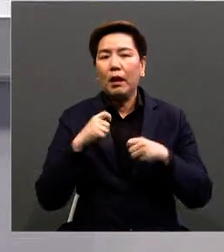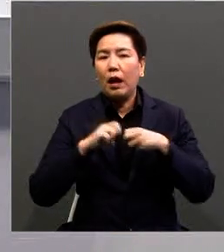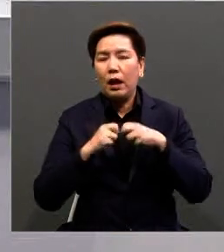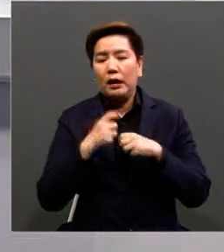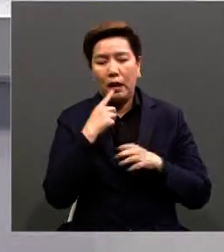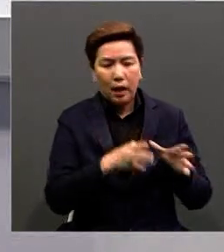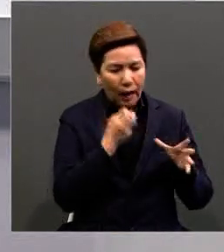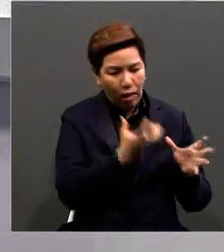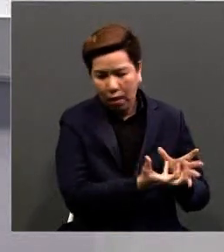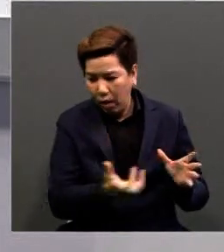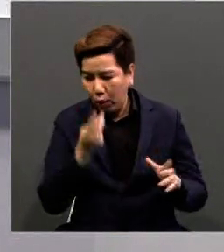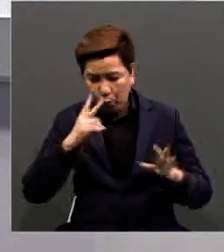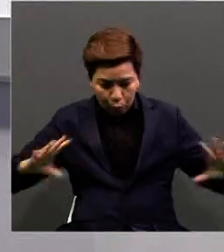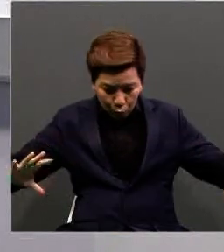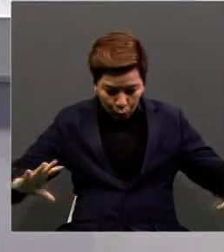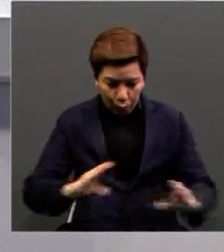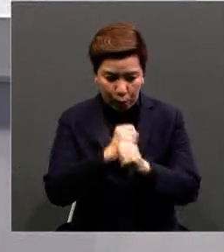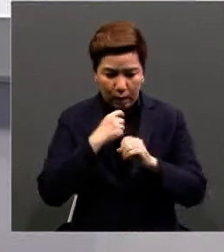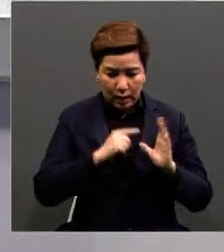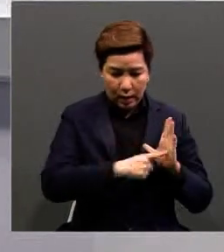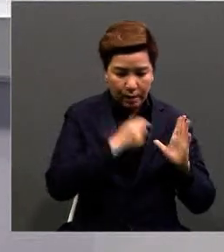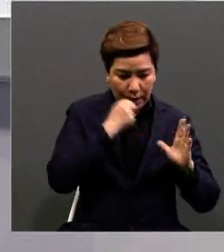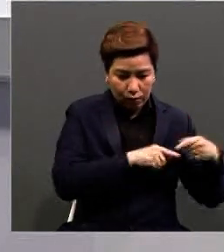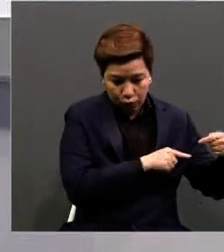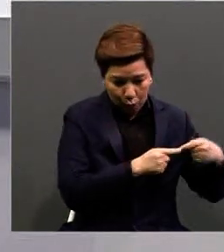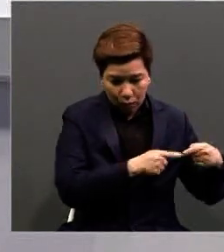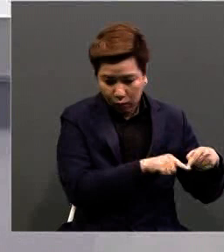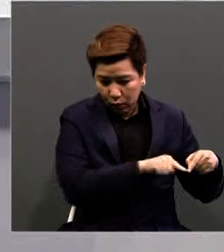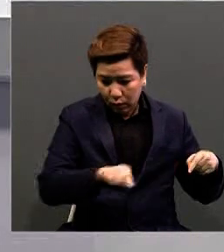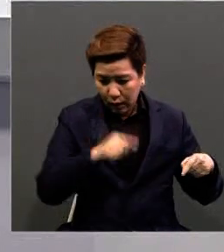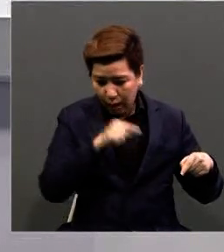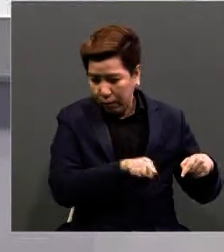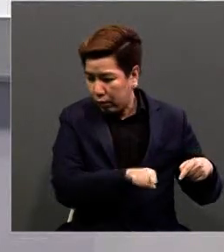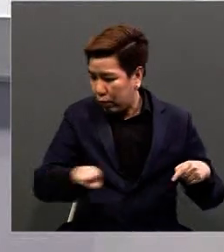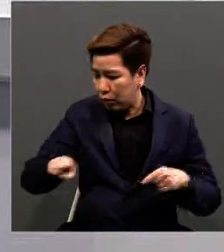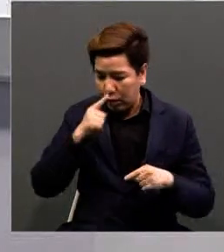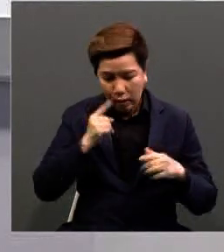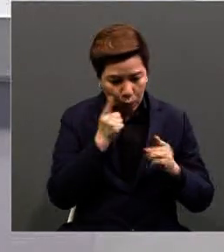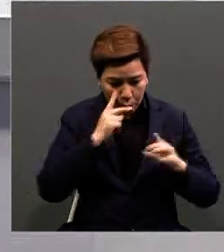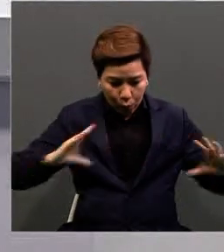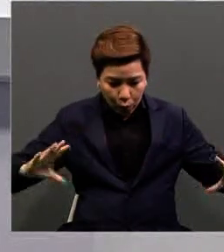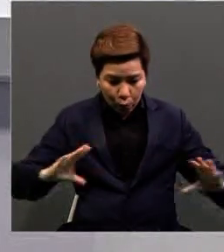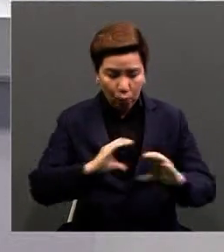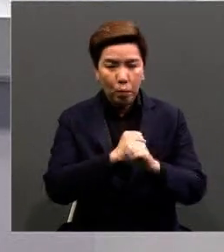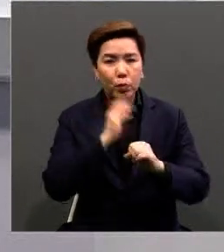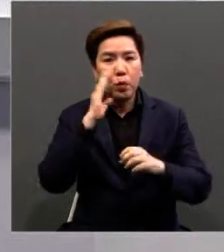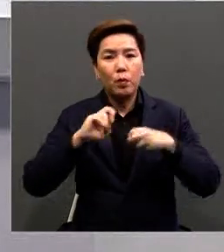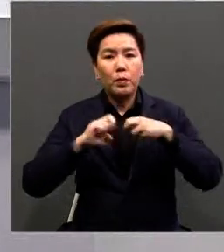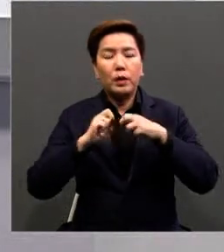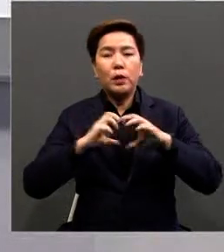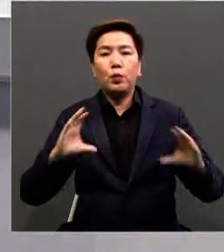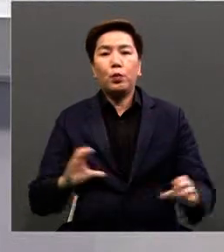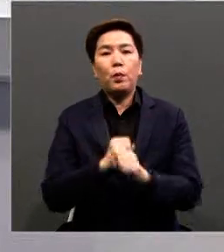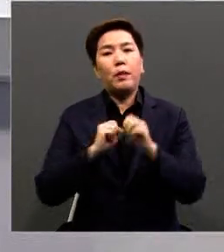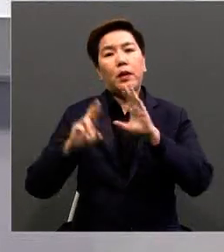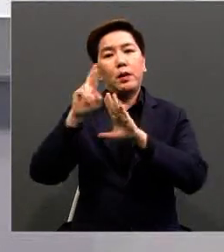ากที่หนึ่งไปที่หนึ่ง ใช่ต้องดูเป็นองค์รวมคือจังหวัดต้นน้ำแล้วมันจะมาต่อที่จังหวัดกลางน้ำจังหวัดปลายน้ำดูเป็นองค์รวมแบบนี้จะได้แก้ปัญหาได้ทั้งระบ